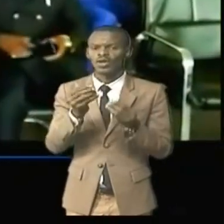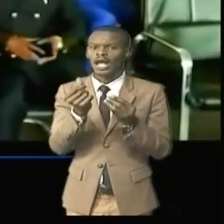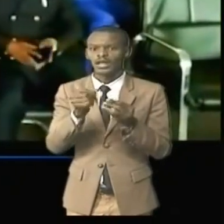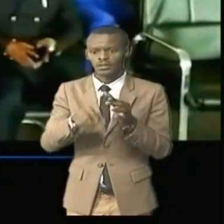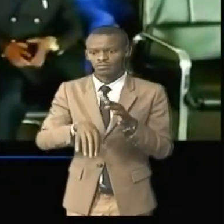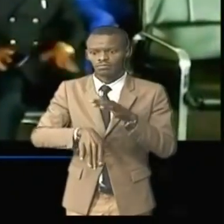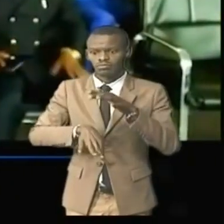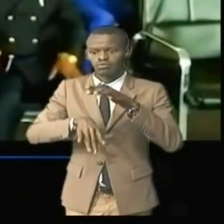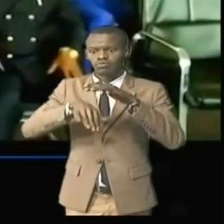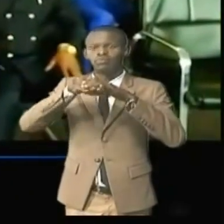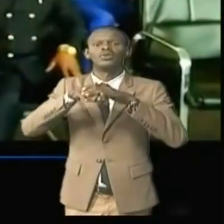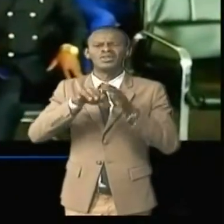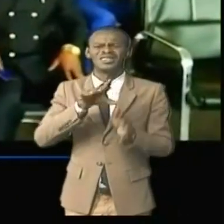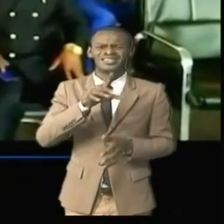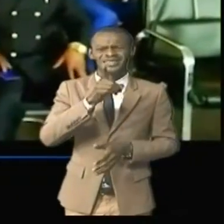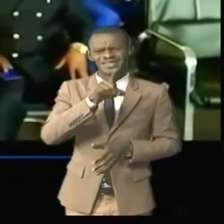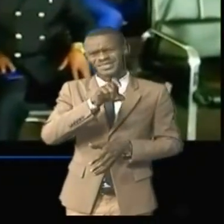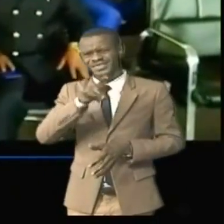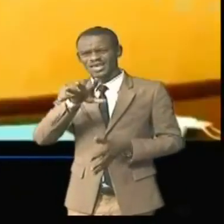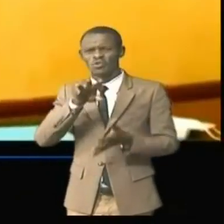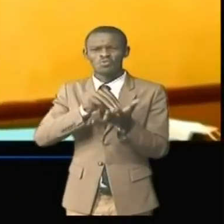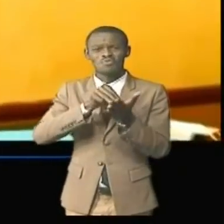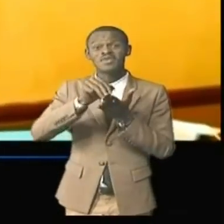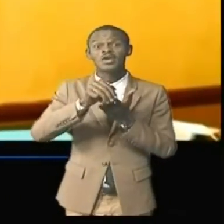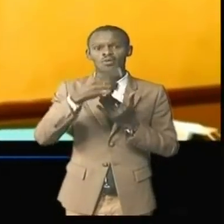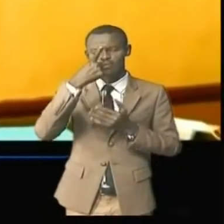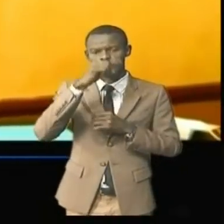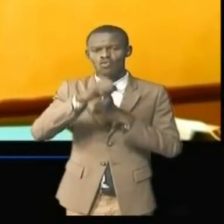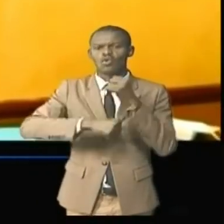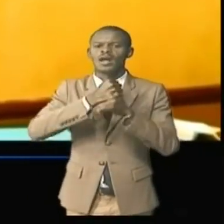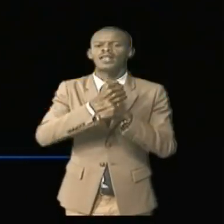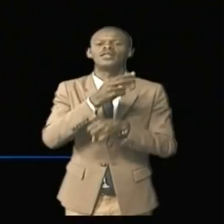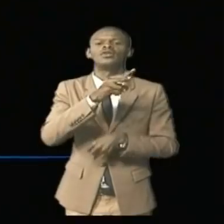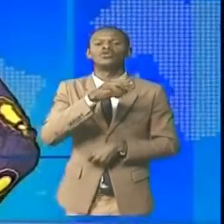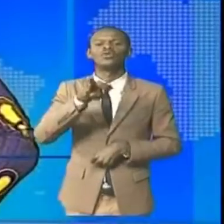2 473 108 198,90 francs congolais pour l'exercice 2022.